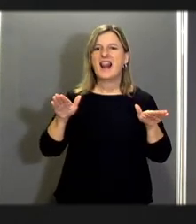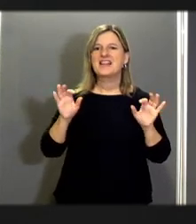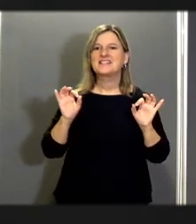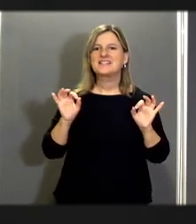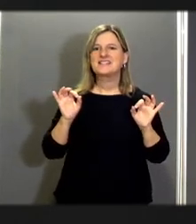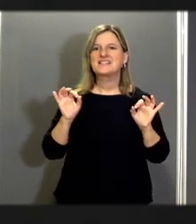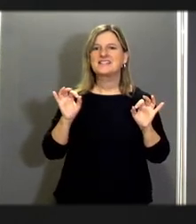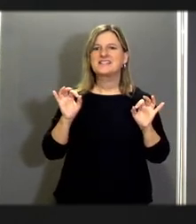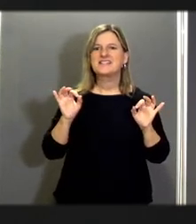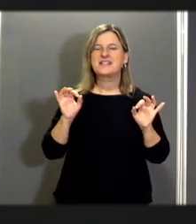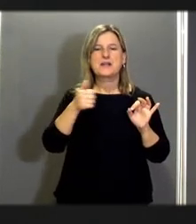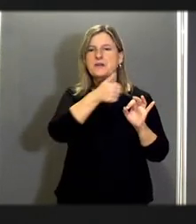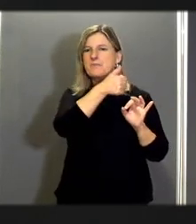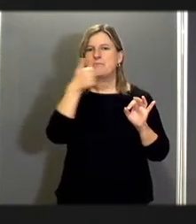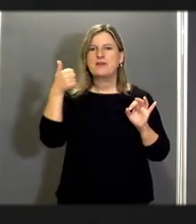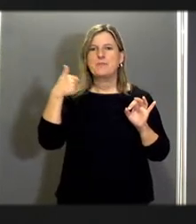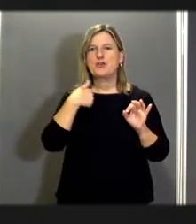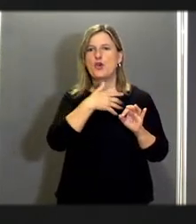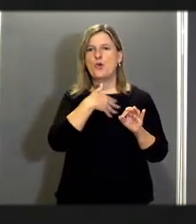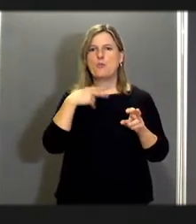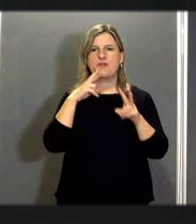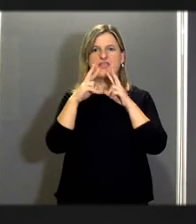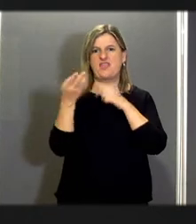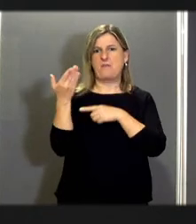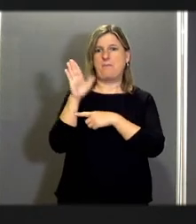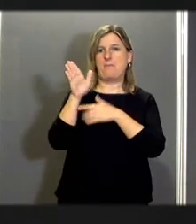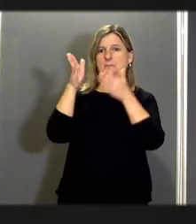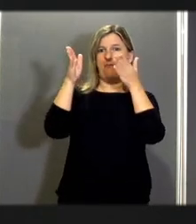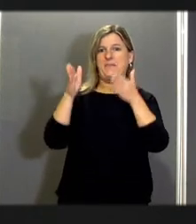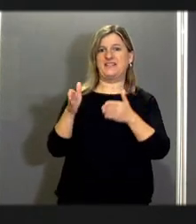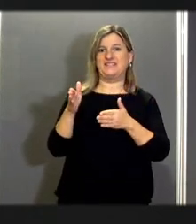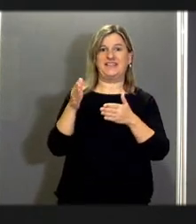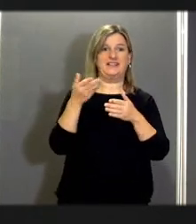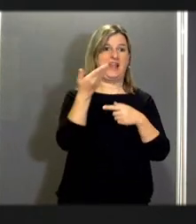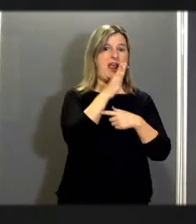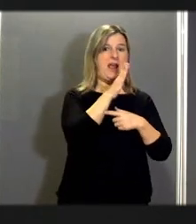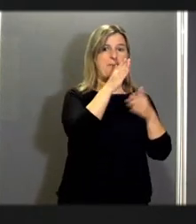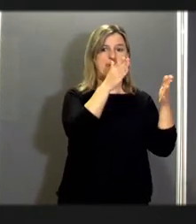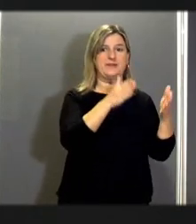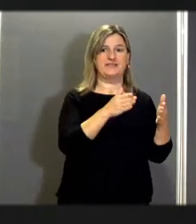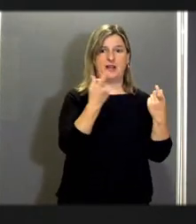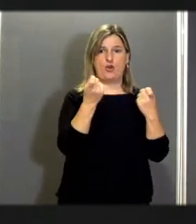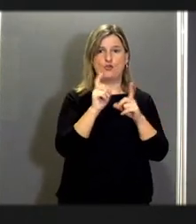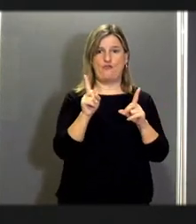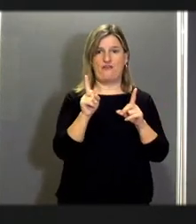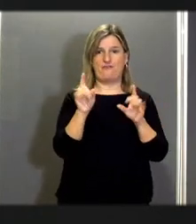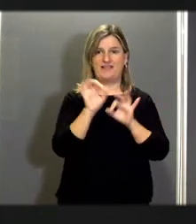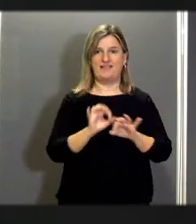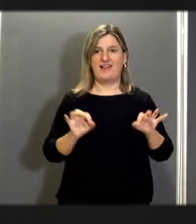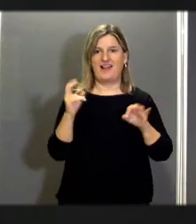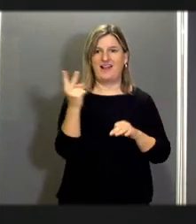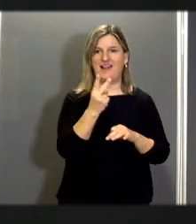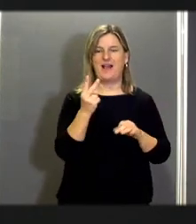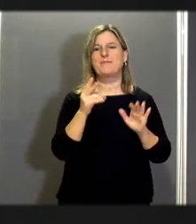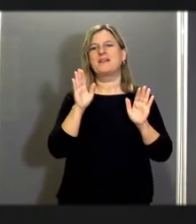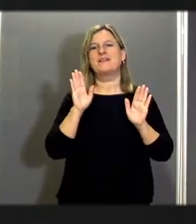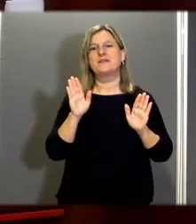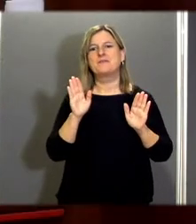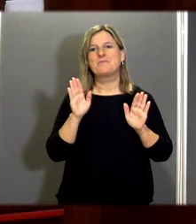em permets abans de res, bueno, jo crec que no cal presentar a cap dels dos participants, però si em permets,